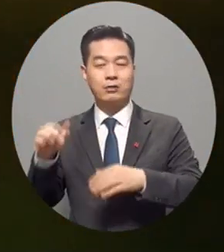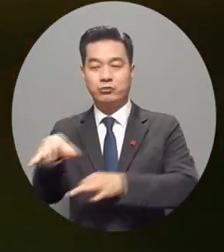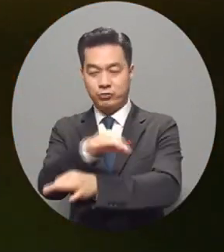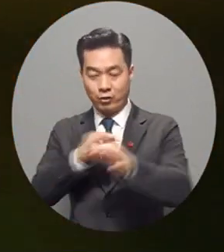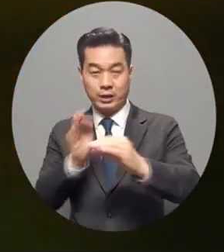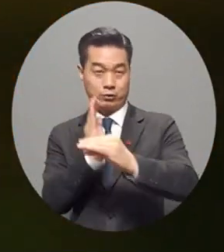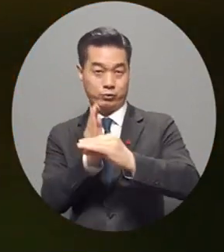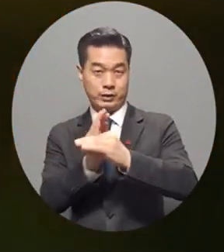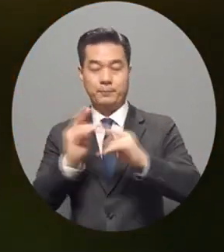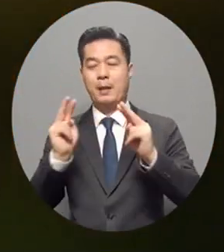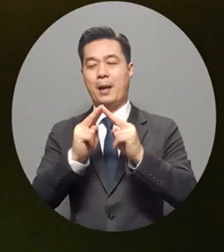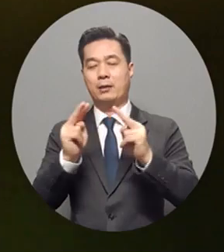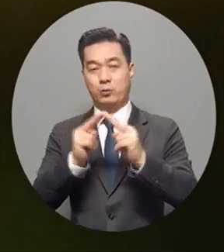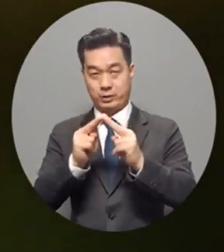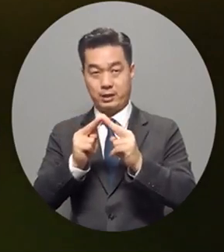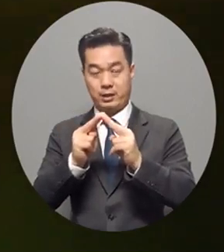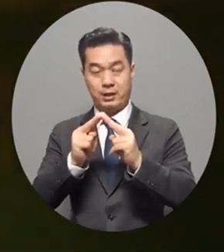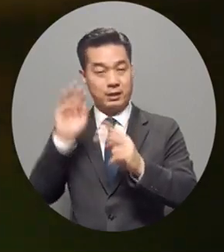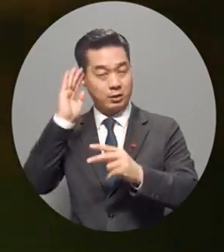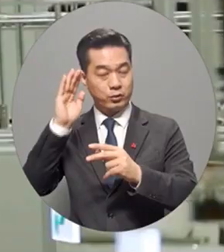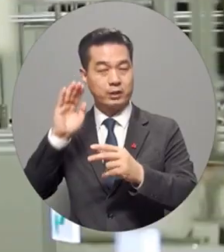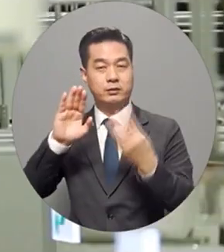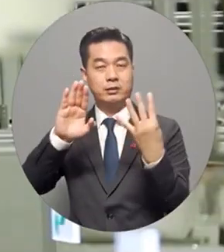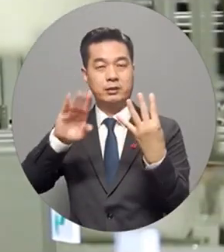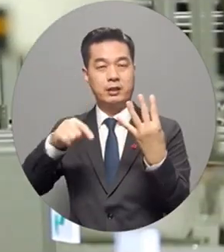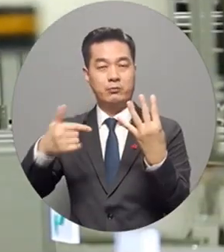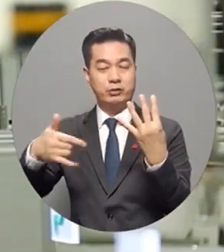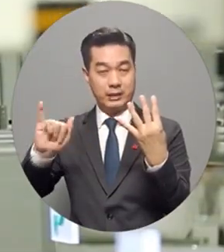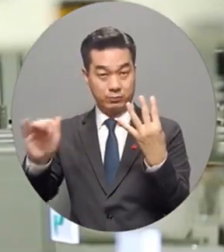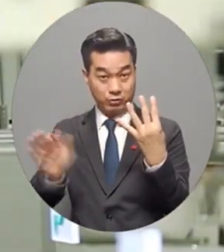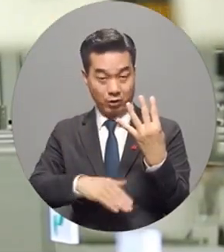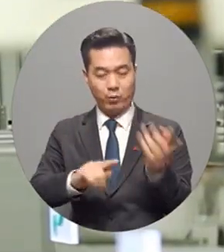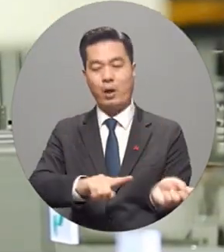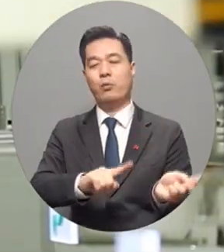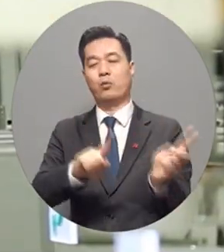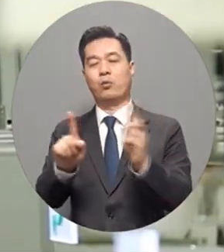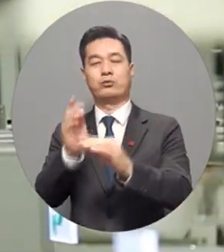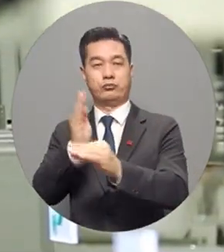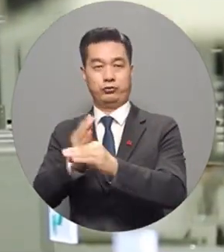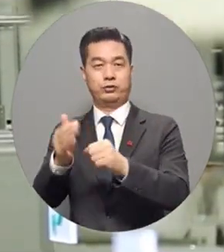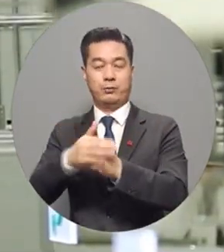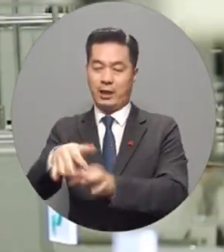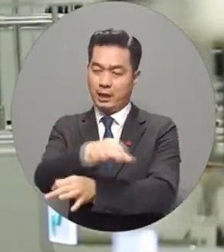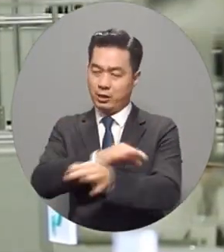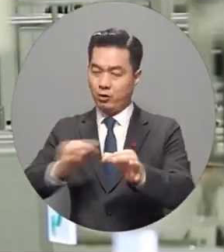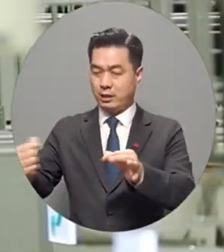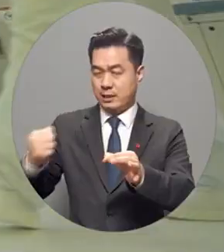중심축인 반도체 업황도 4분기부터 회복세를 보이면서 경기 부양에 대한